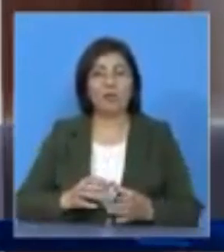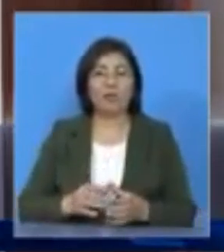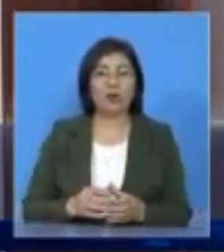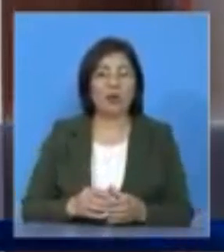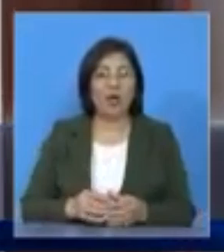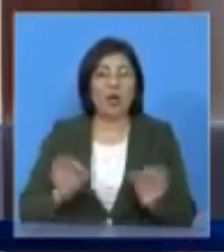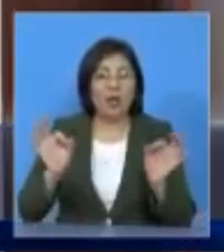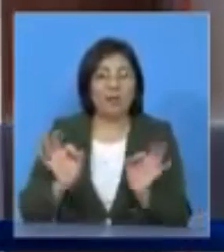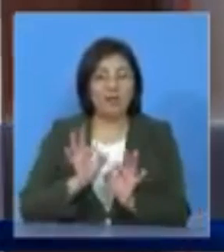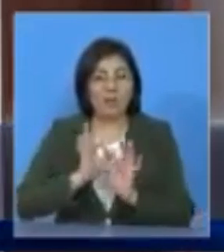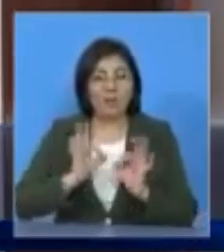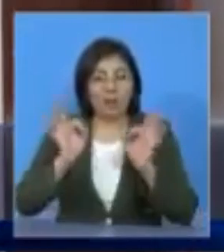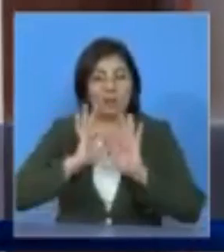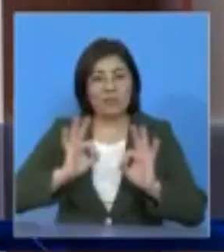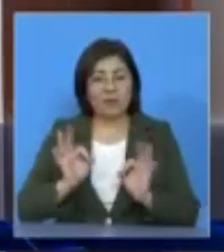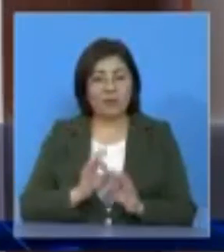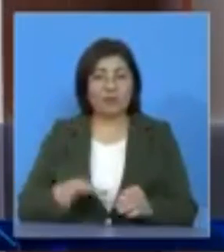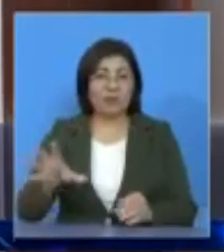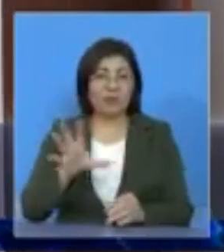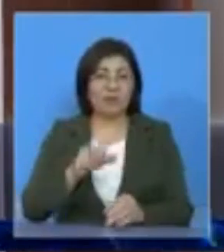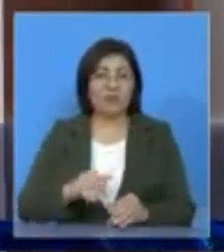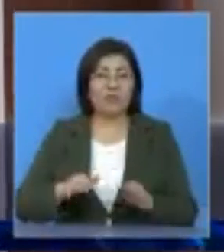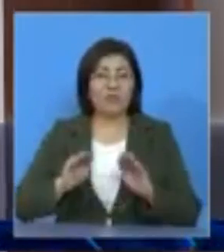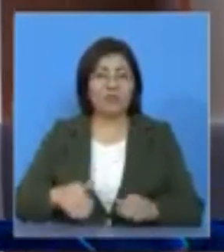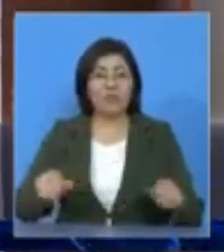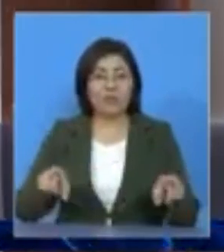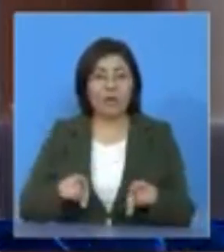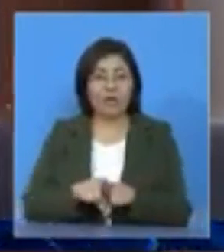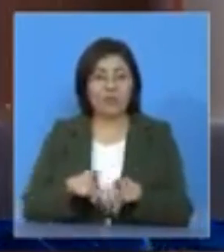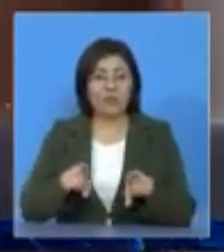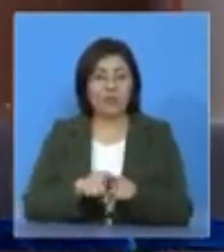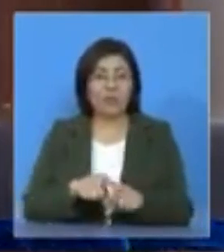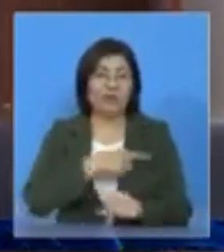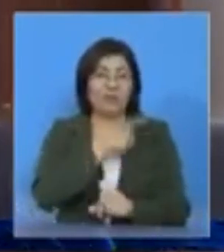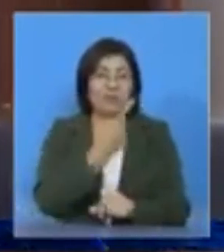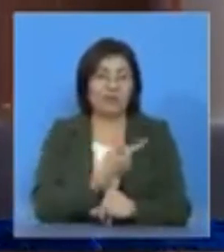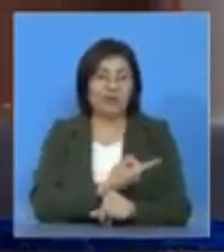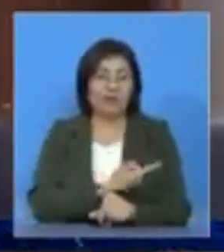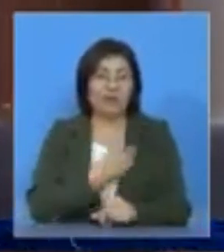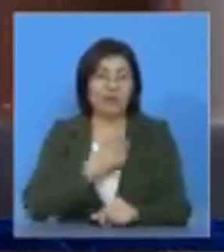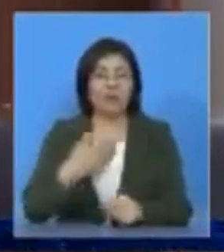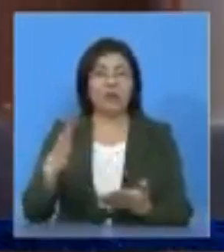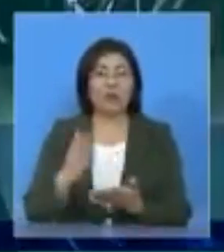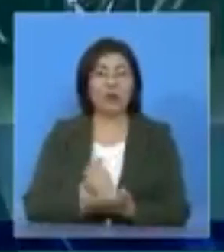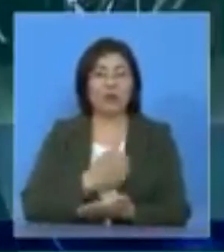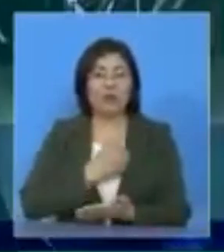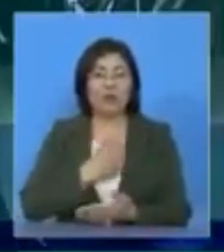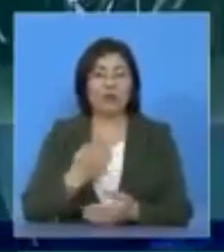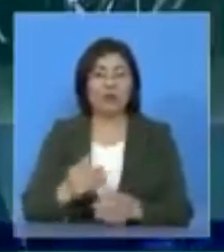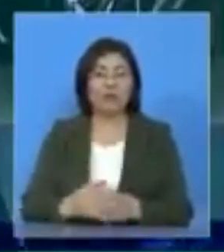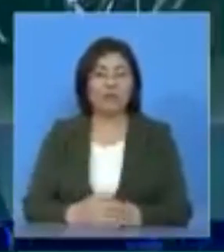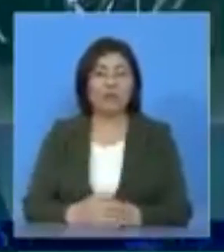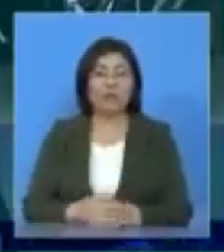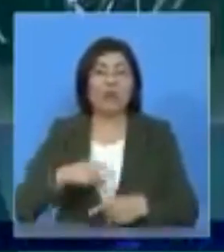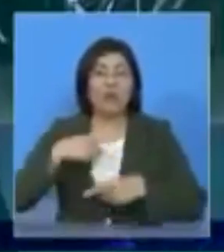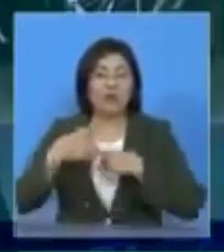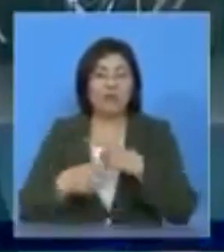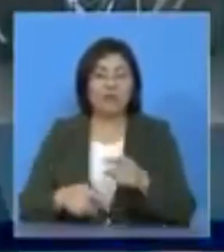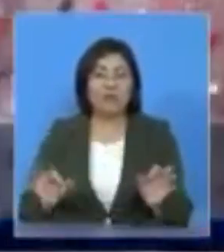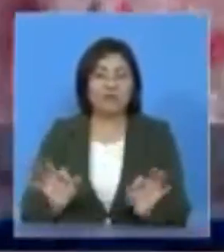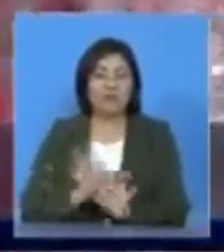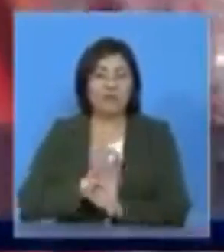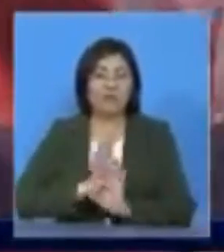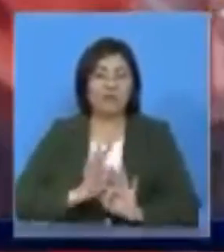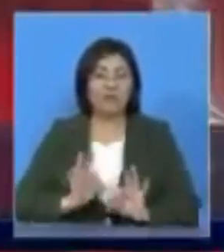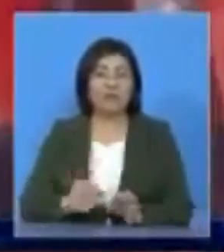что кто-то слабее или сильнее. Нет, они все очень сильные, и могу пожелать им только удачи. Далее состоялись выступления звезд